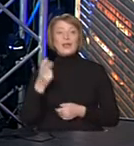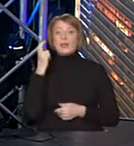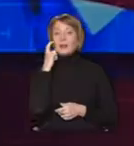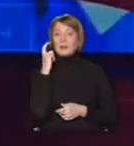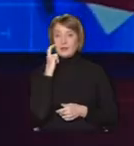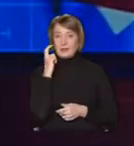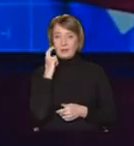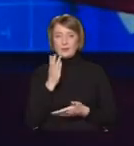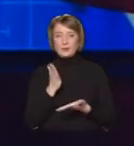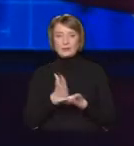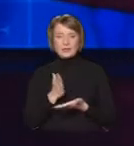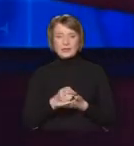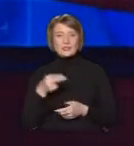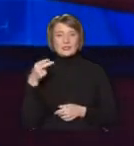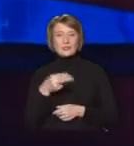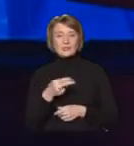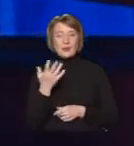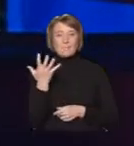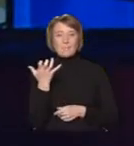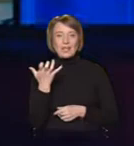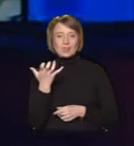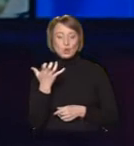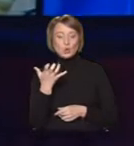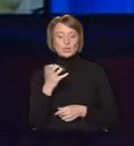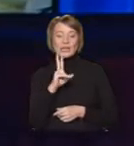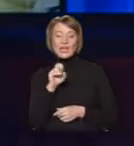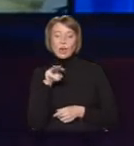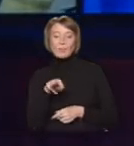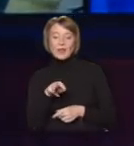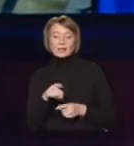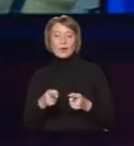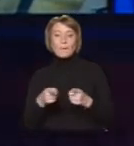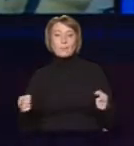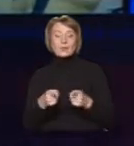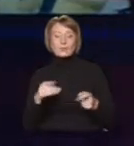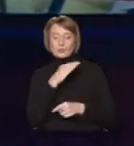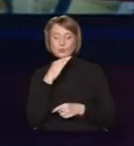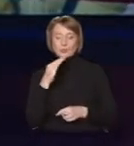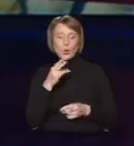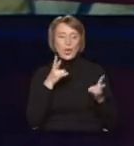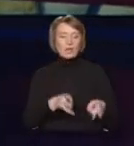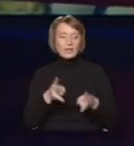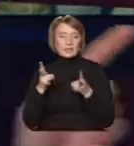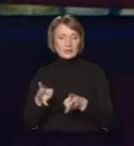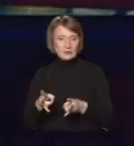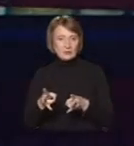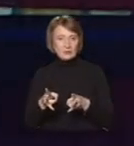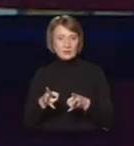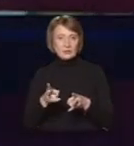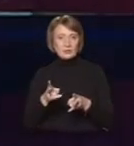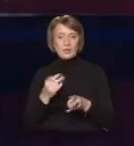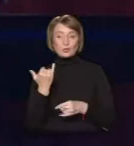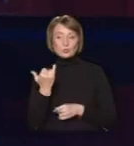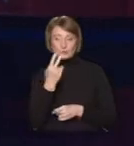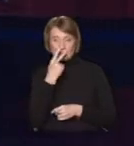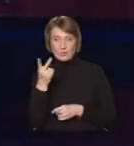всього приблизно 2,5 тисячі кілометрів мереж, з них 2 тисячі кілометрів аварійні. Аварійні, так? Оце якраз ті, які показуються, були в